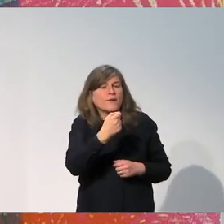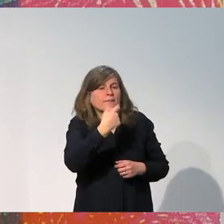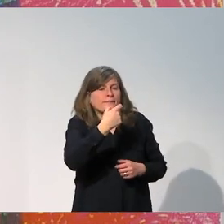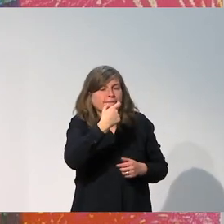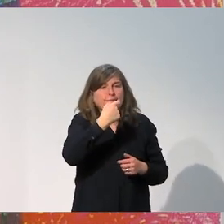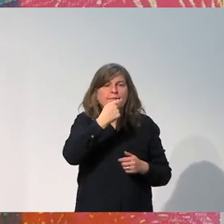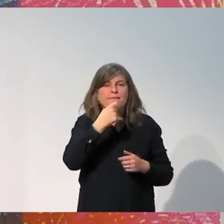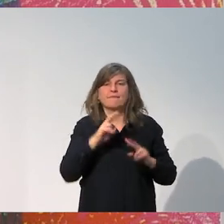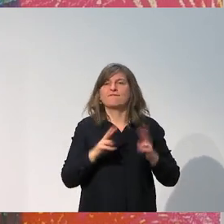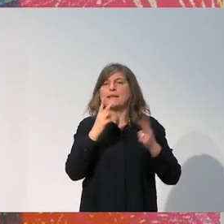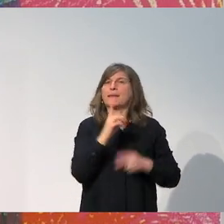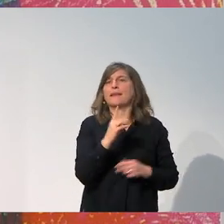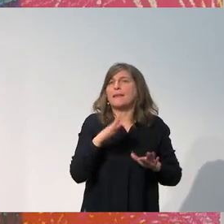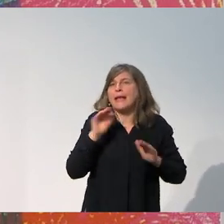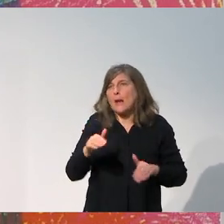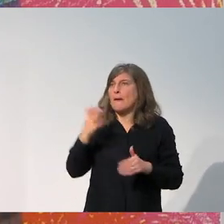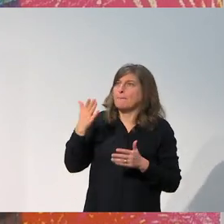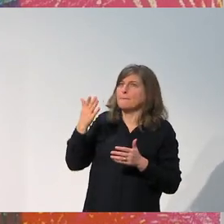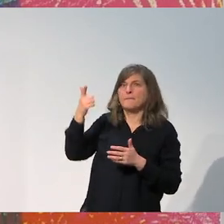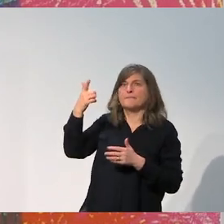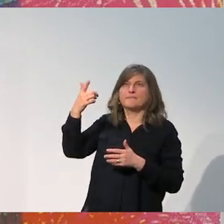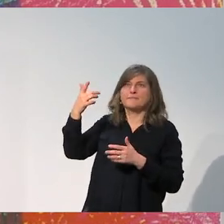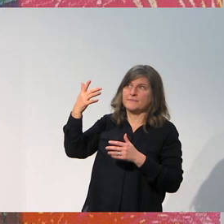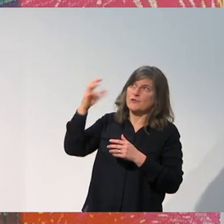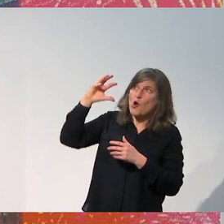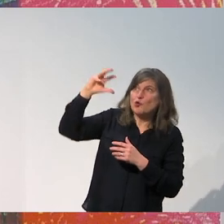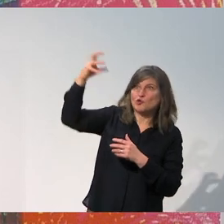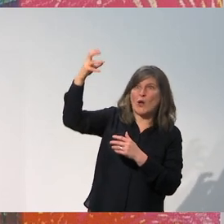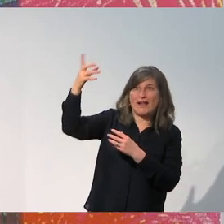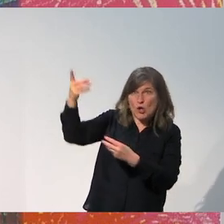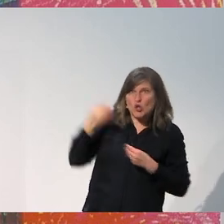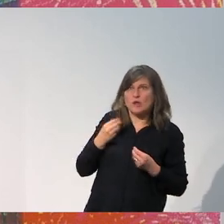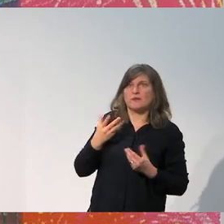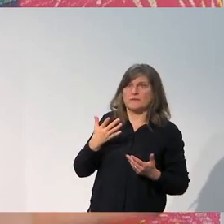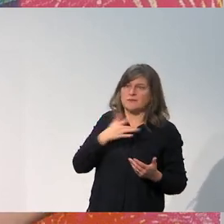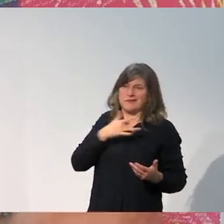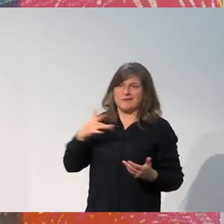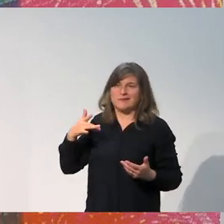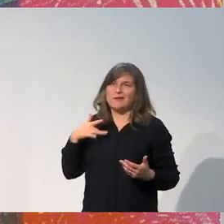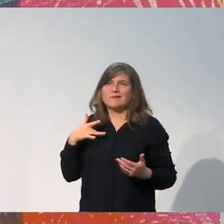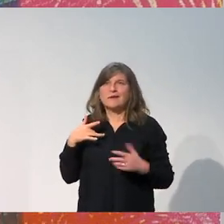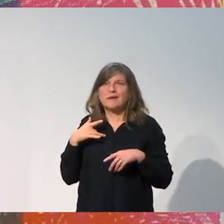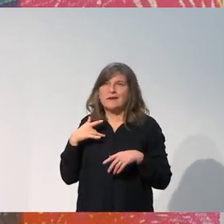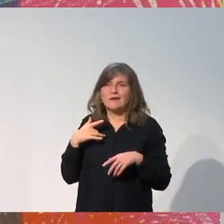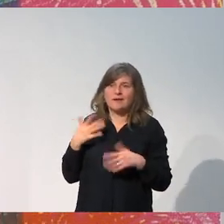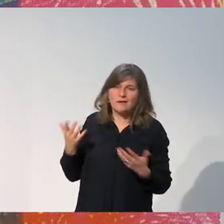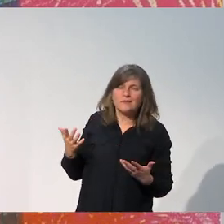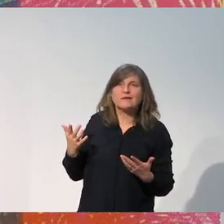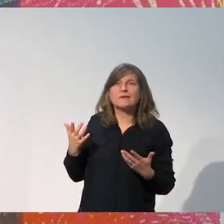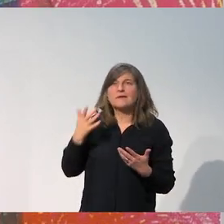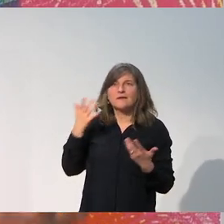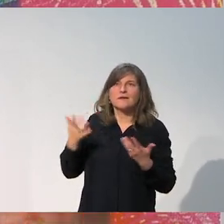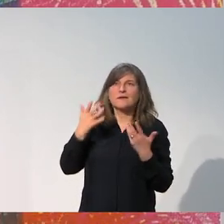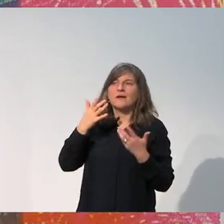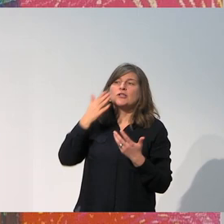quand même quelque chose de médical aussi, enfin, d'avéré scientifiquement. Vous parliez du fait que les gens dans le sud étaient peut-être